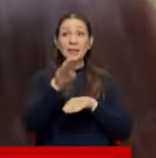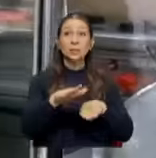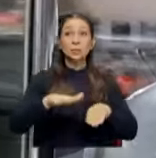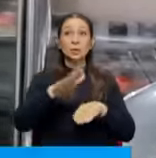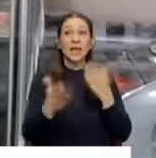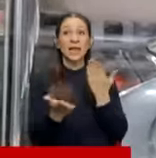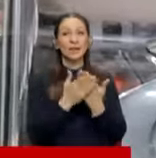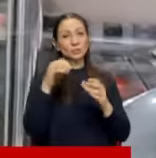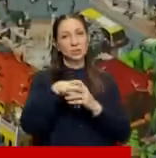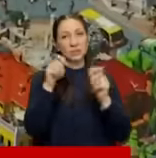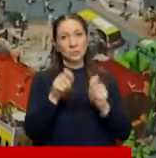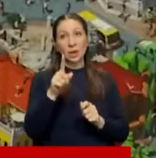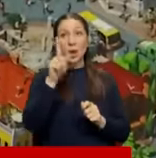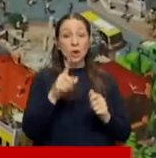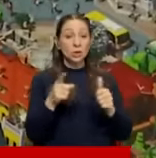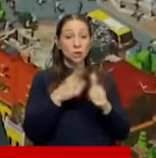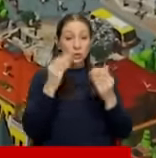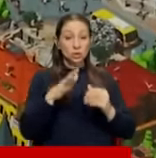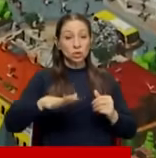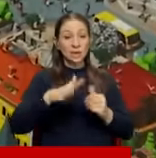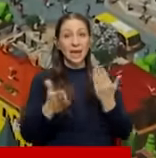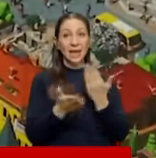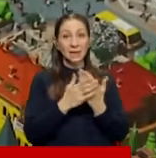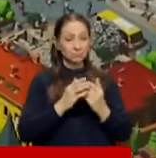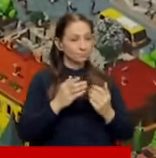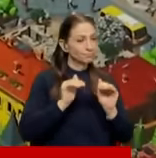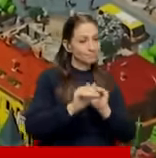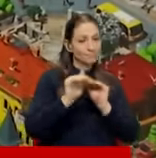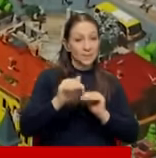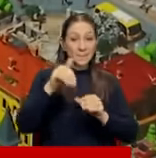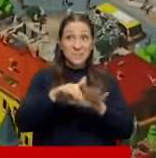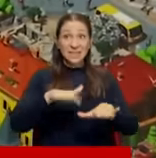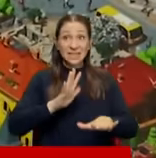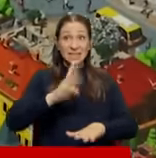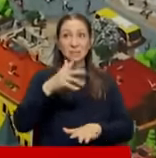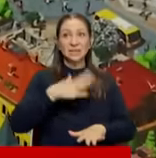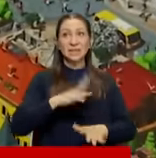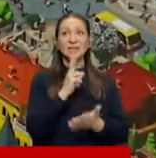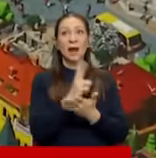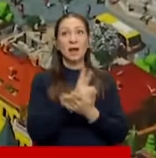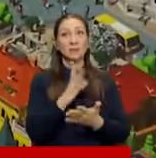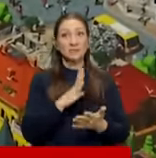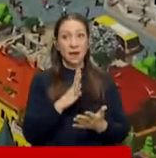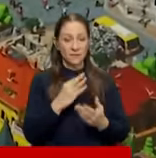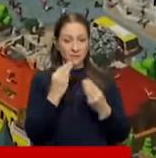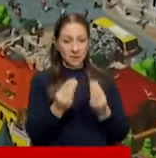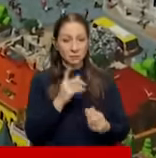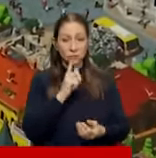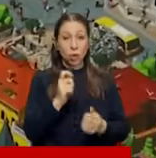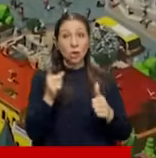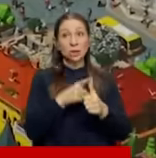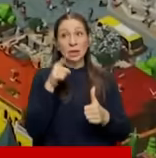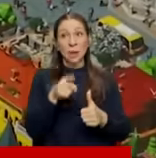sosyal yardımlar için atacak öncelikli olarak tabii sosyal yardımlaşmada Hani hemen meclisten geçirmek istediğimiz kararlarımız var verdiğimiz vaatlerde